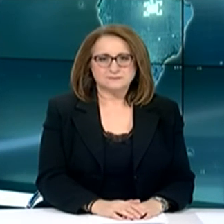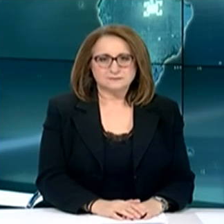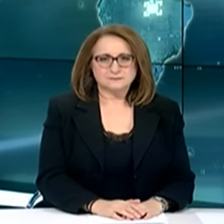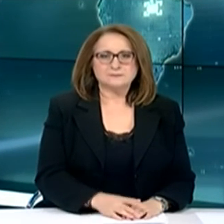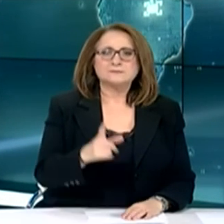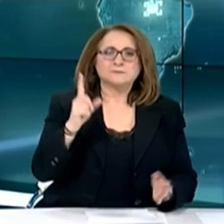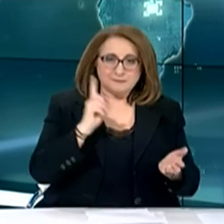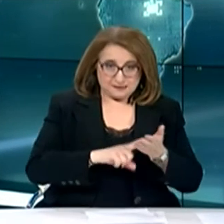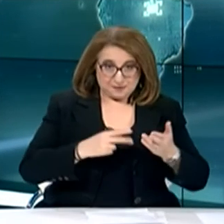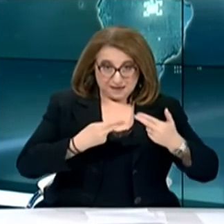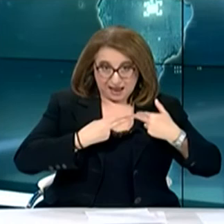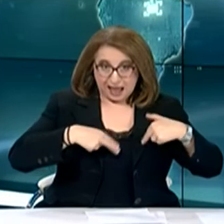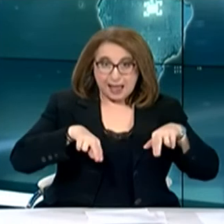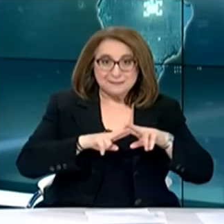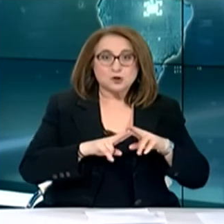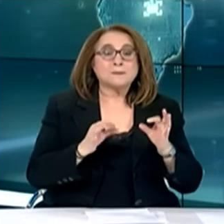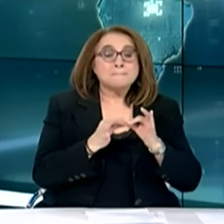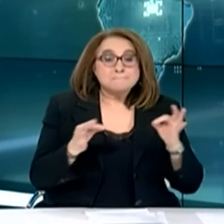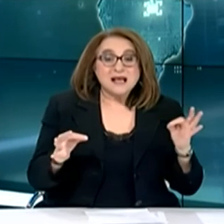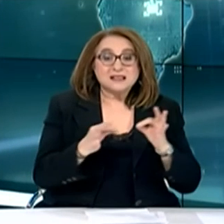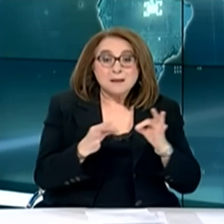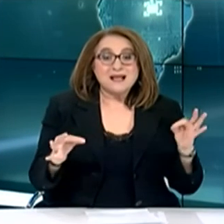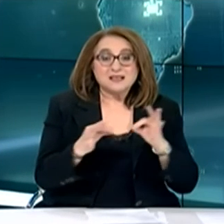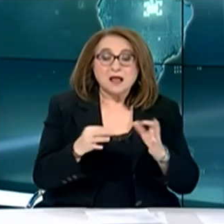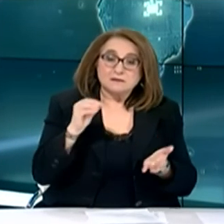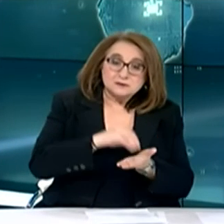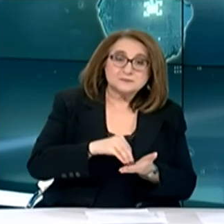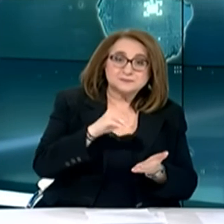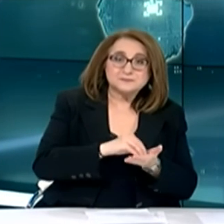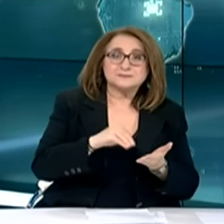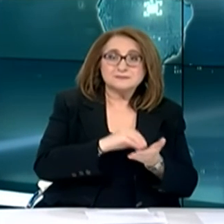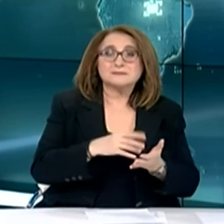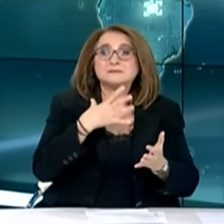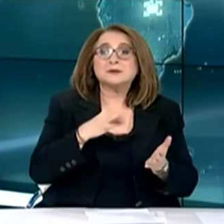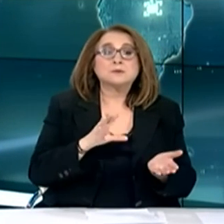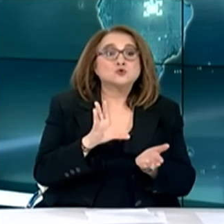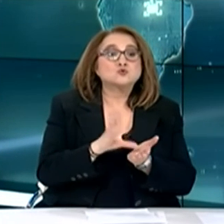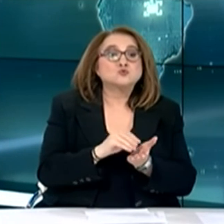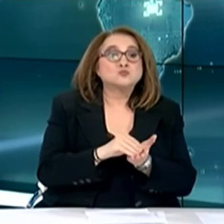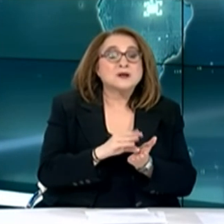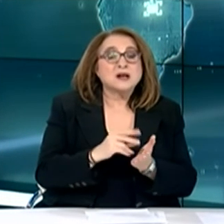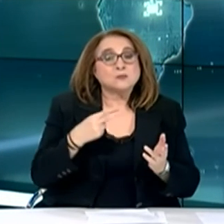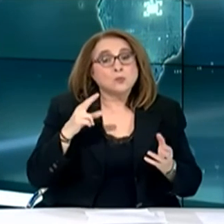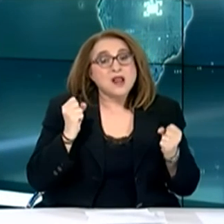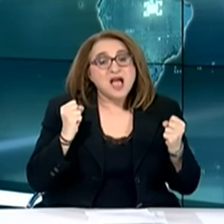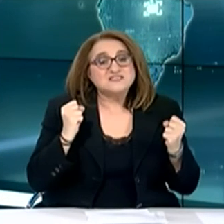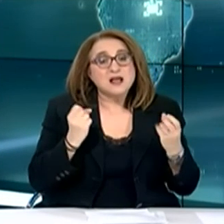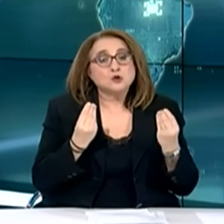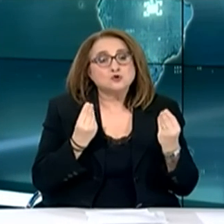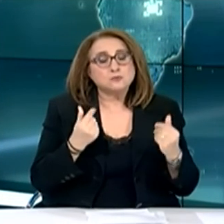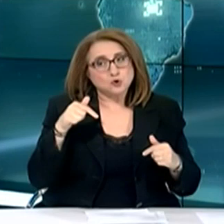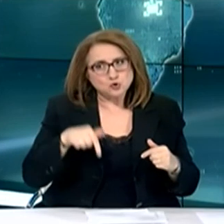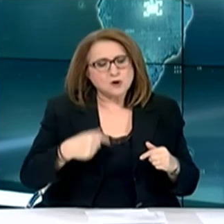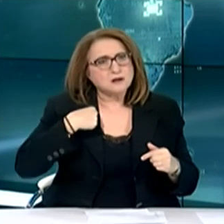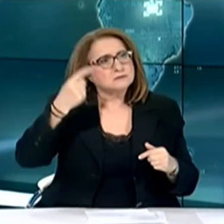Επιτροπή να συζητήσει και να προτείνει μέτρα για πιο ασφαλή πρόσβαση στα σούπερ μάρκετ. Ναι. Ή γενικότερα στους, γιατί είναι ο μόνος χώρος που μπορεί